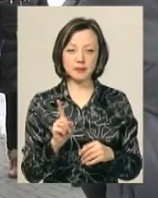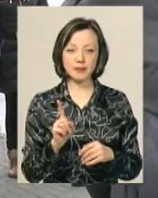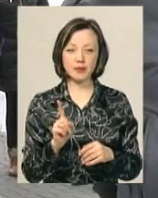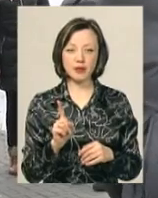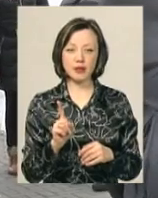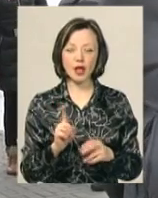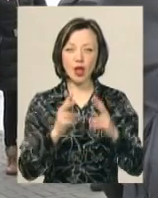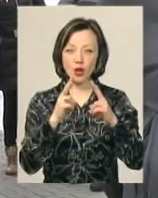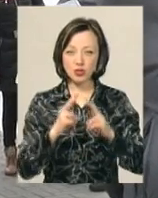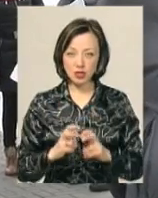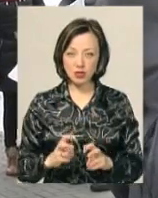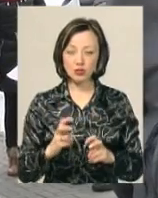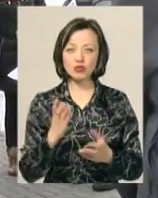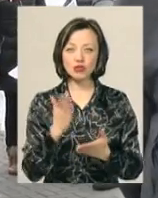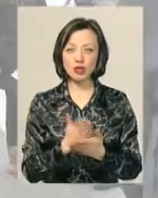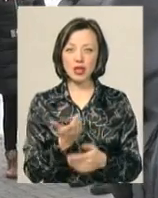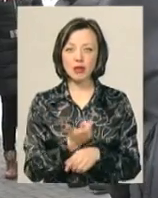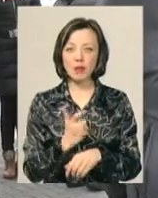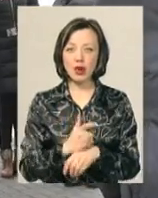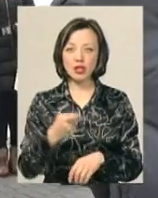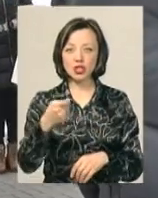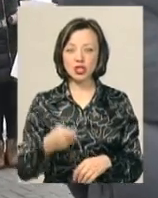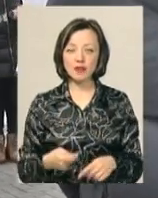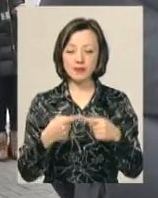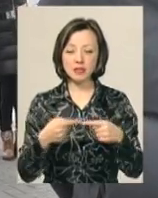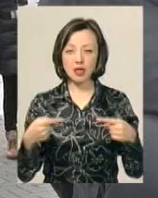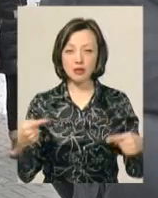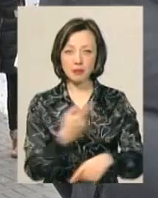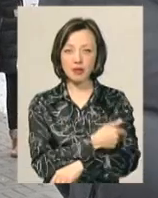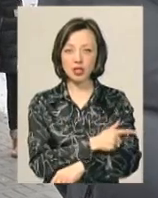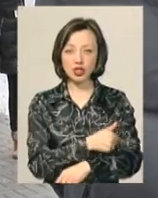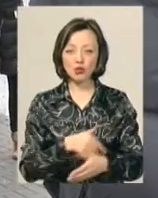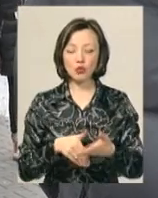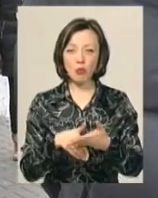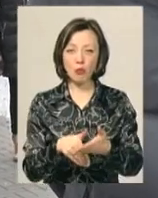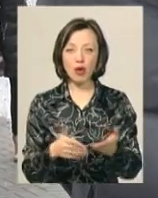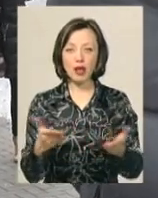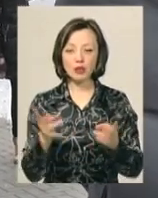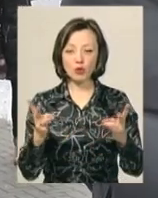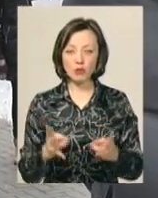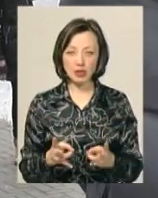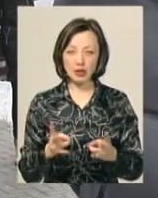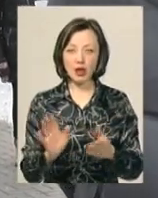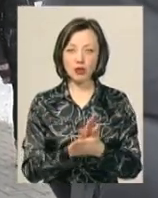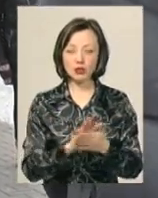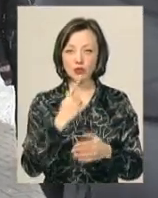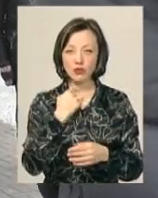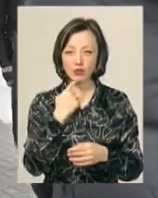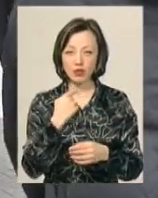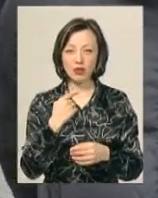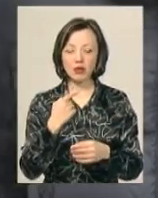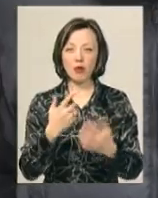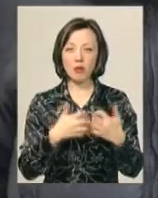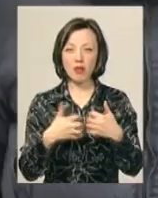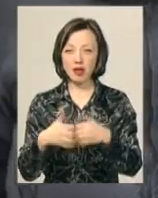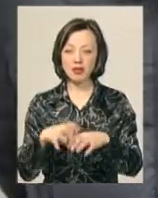дослідити, що на ринку є набагато дешевші засоби медичної допомоги, які необхідні на діалізи, тобто це апаратура,